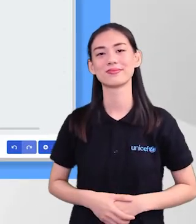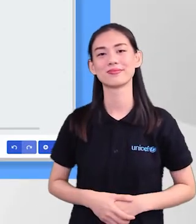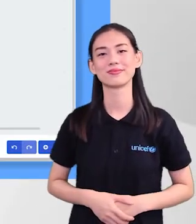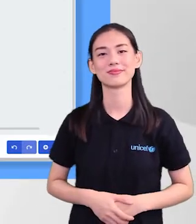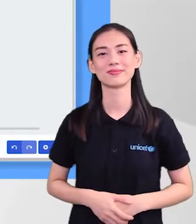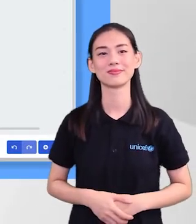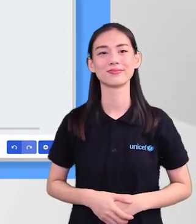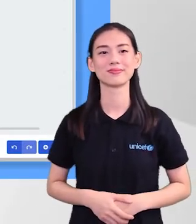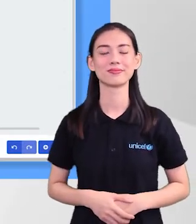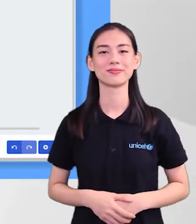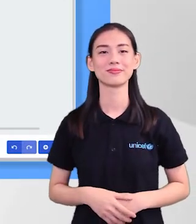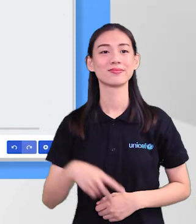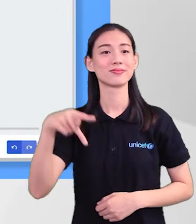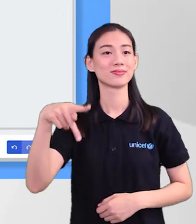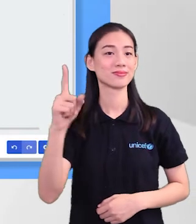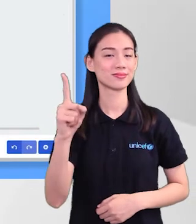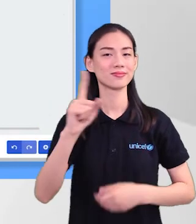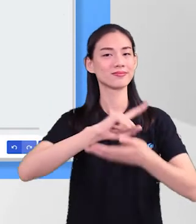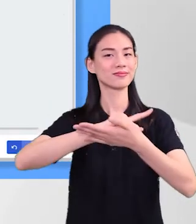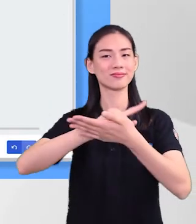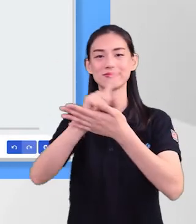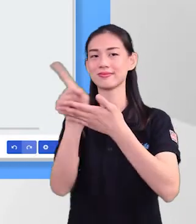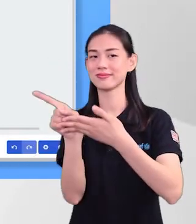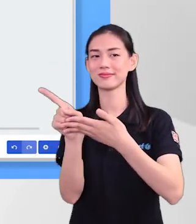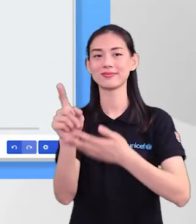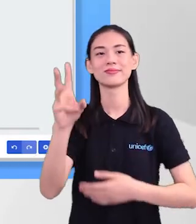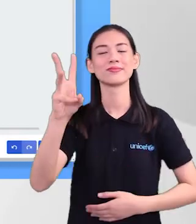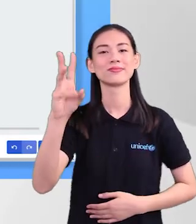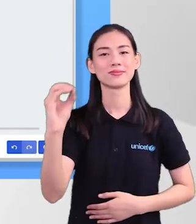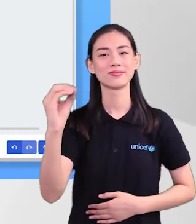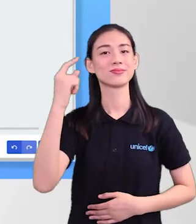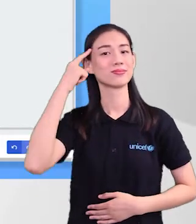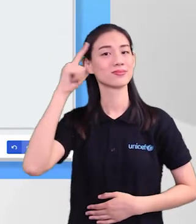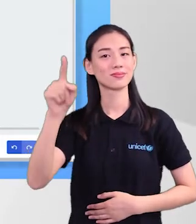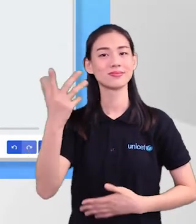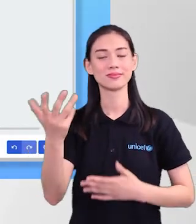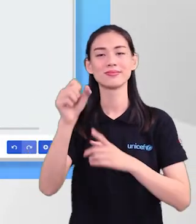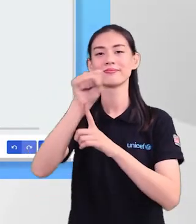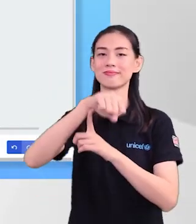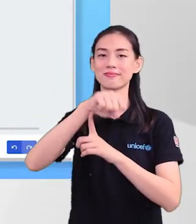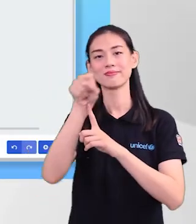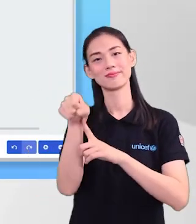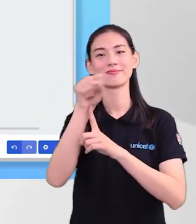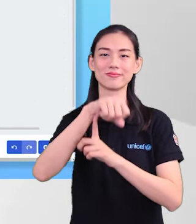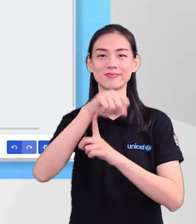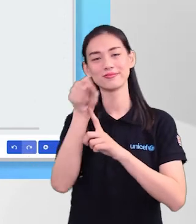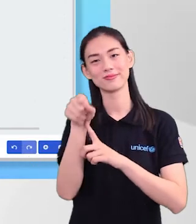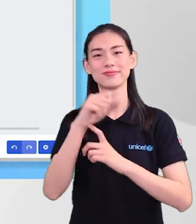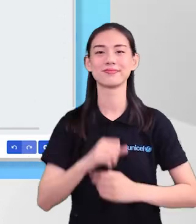Gunakan blok set servo P1, angle to 60 darjah untuk gerakkan kepalanya.